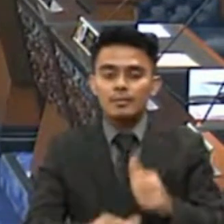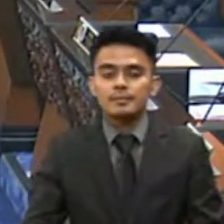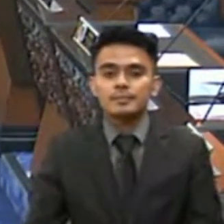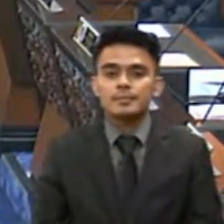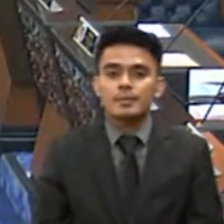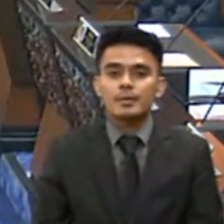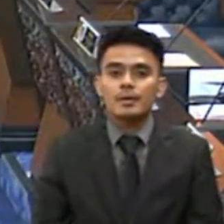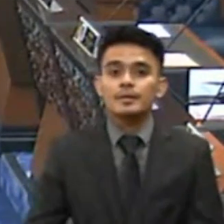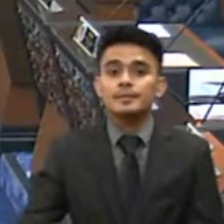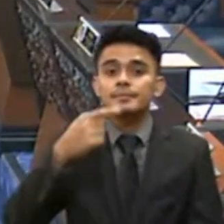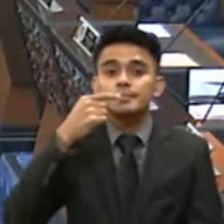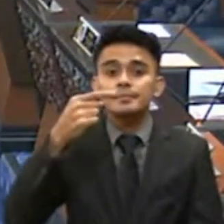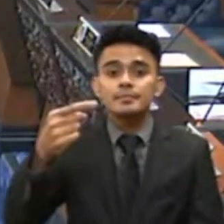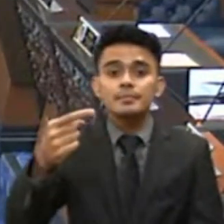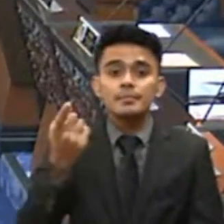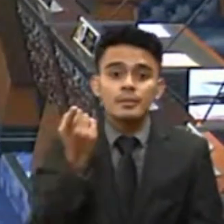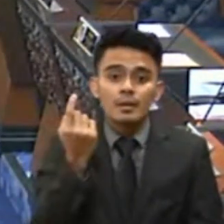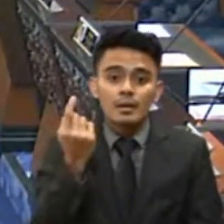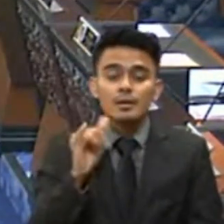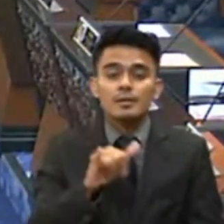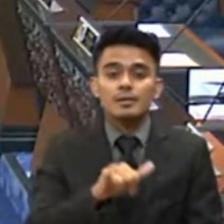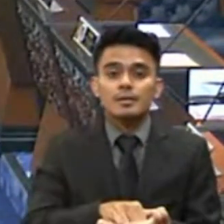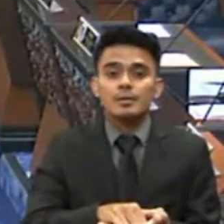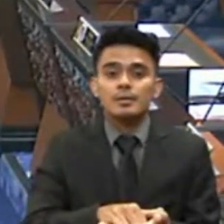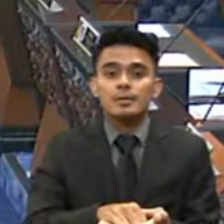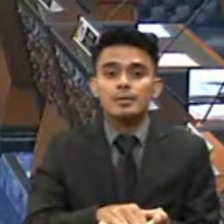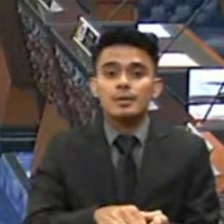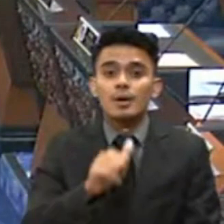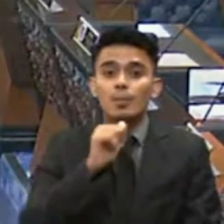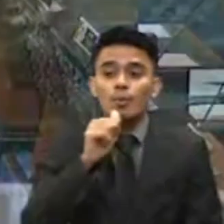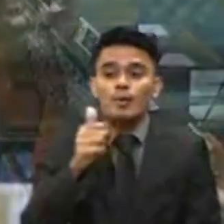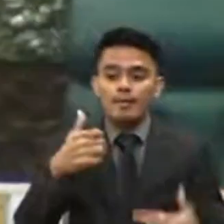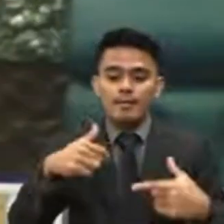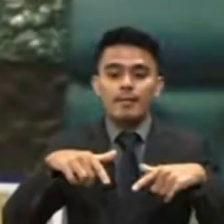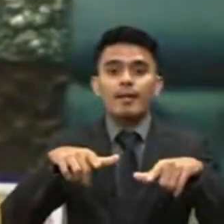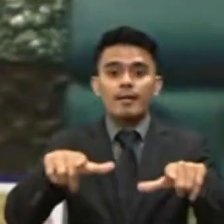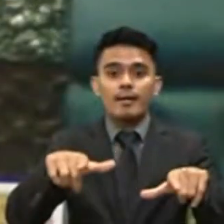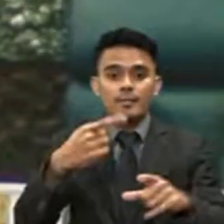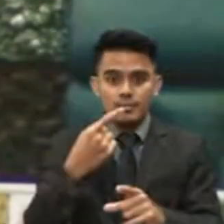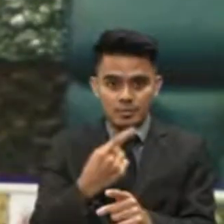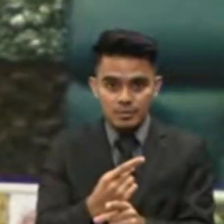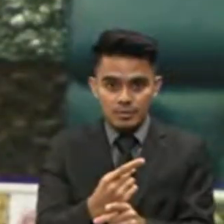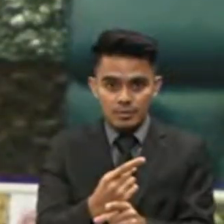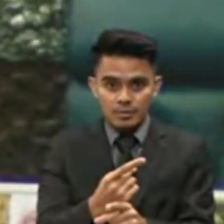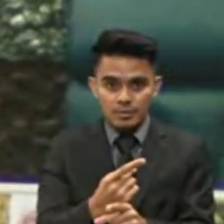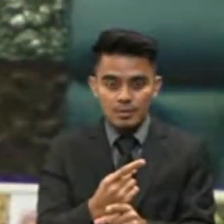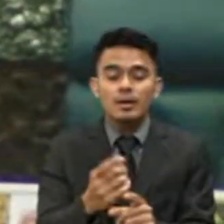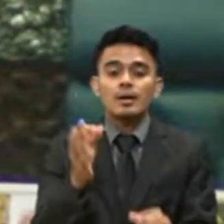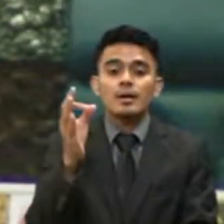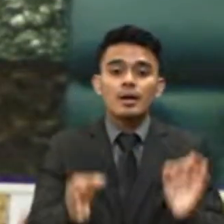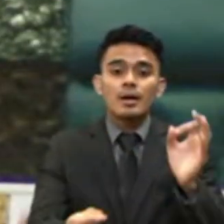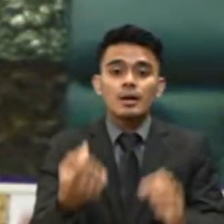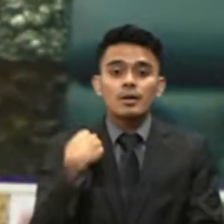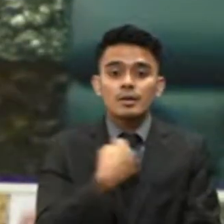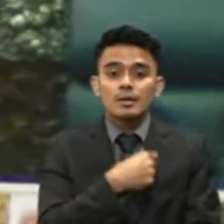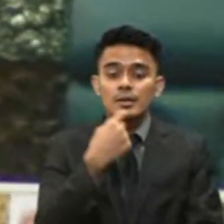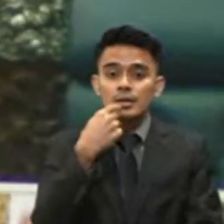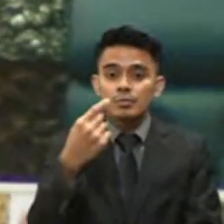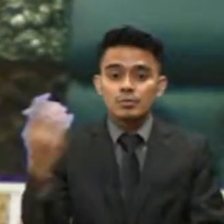yang disebutkan tadi adalah yang tidak layak apabila tersebut